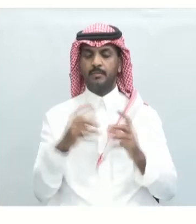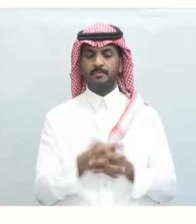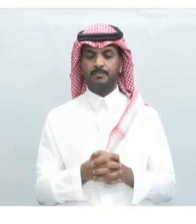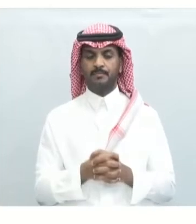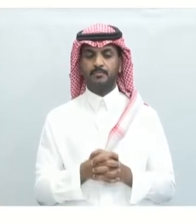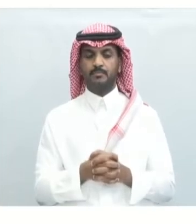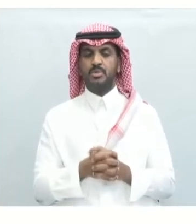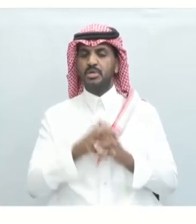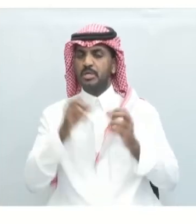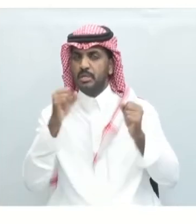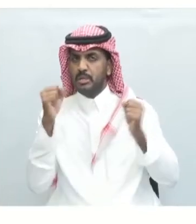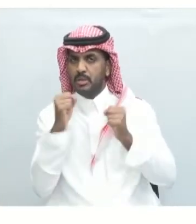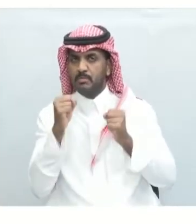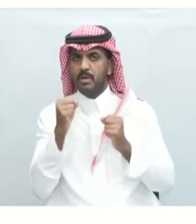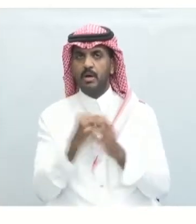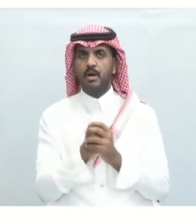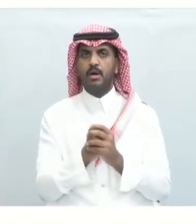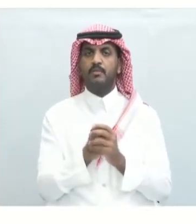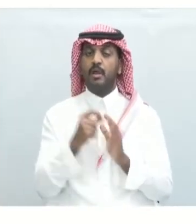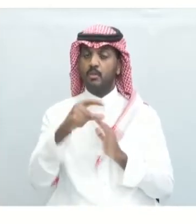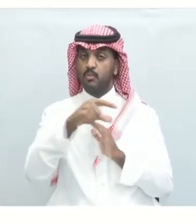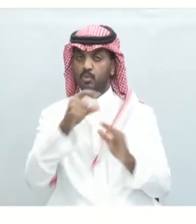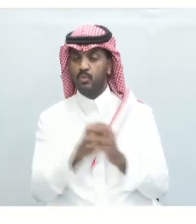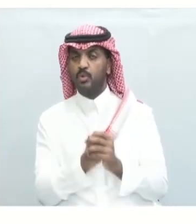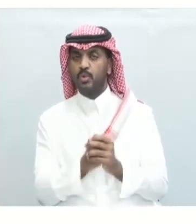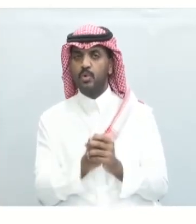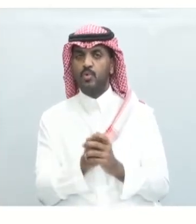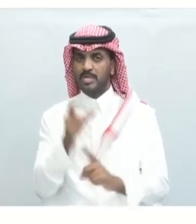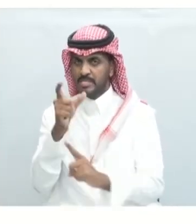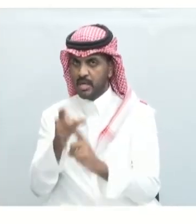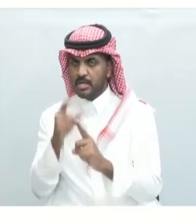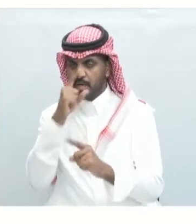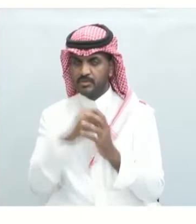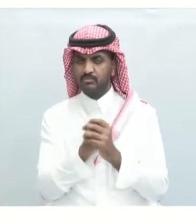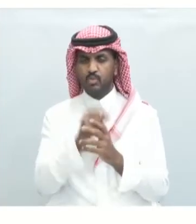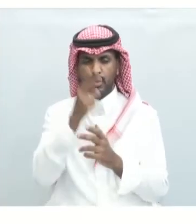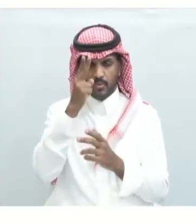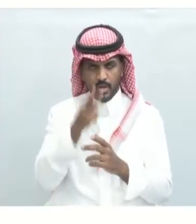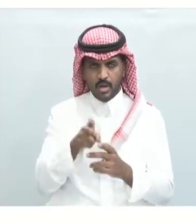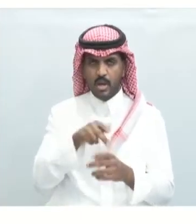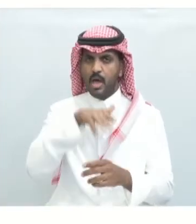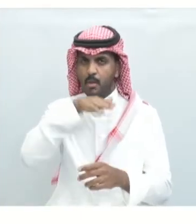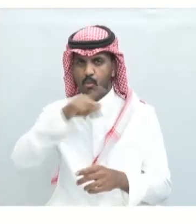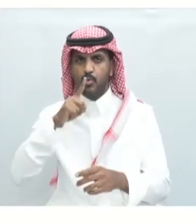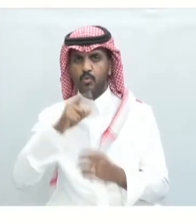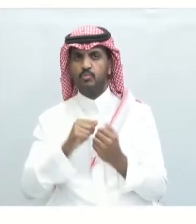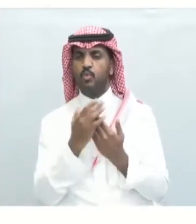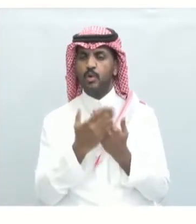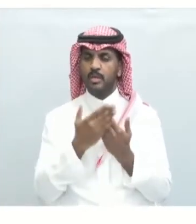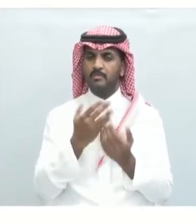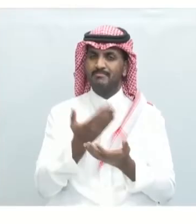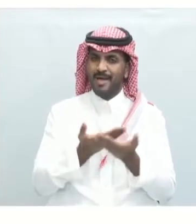عظم هذا الامر وان يحرص الانسان على على ارضاء والديه وبر